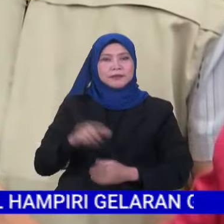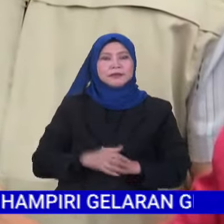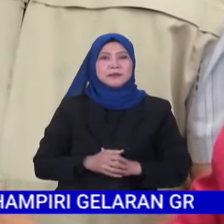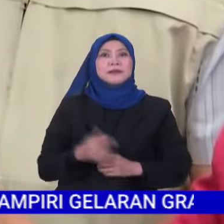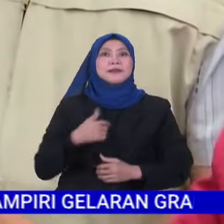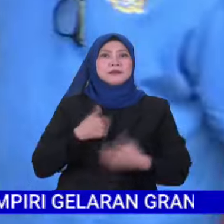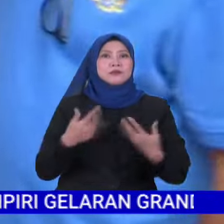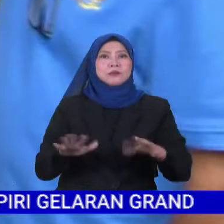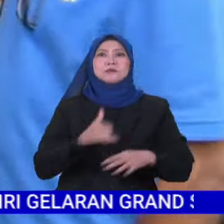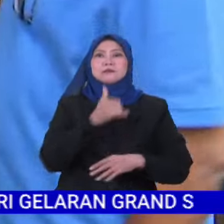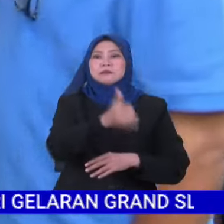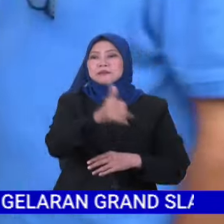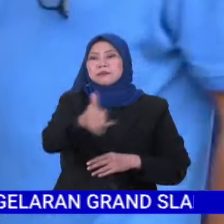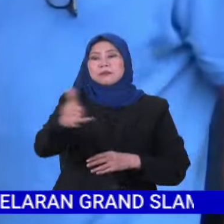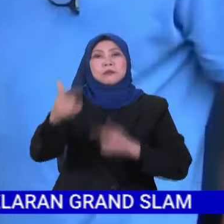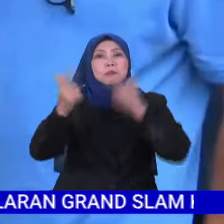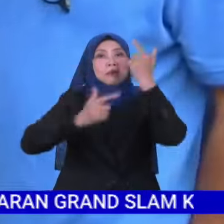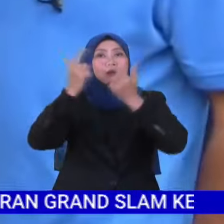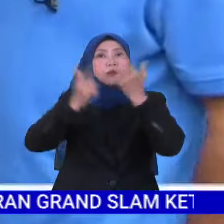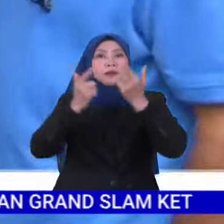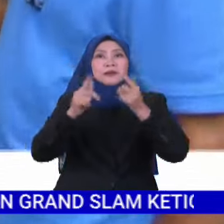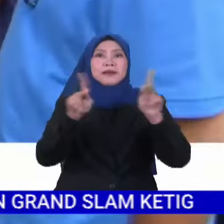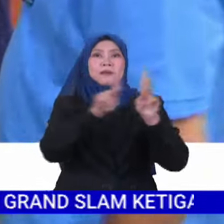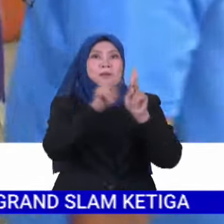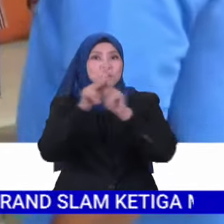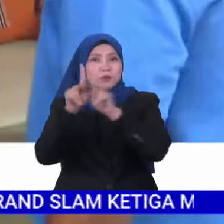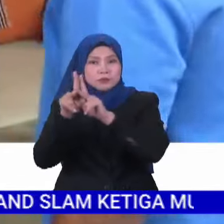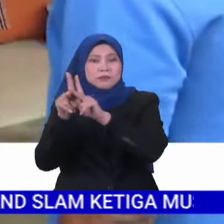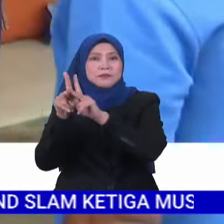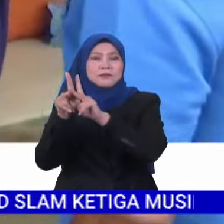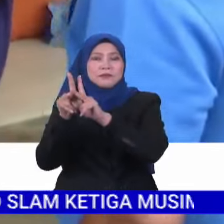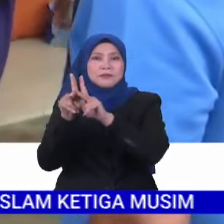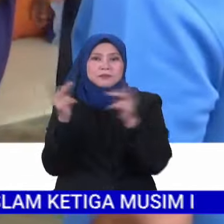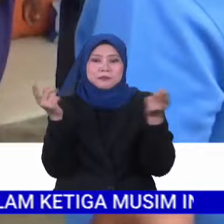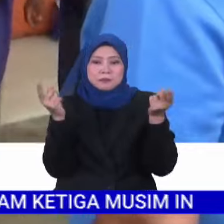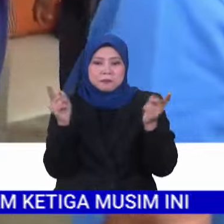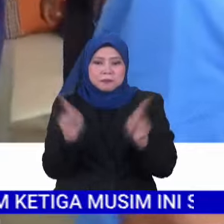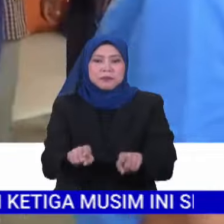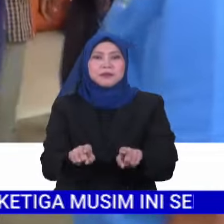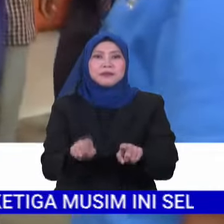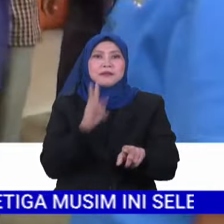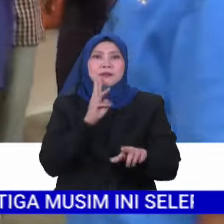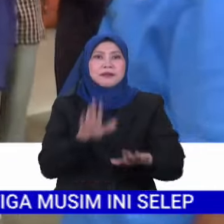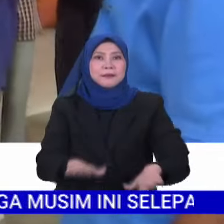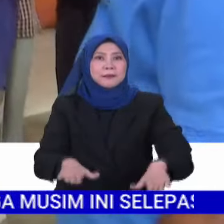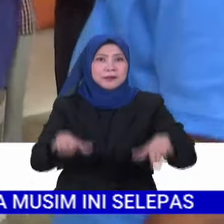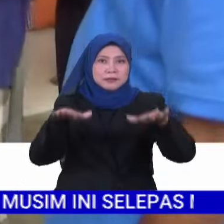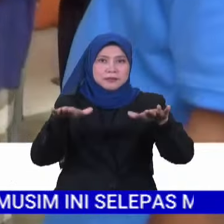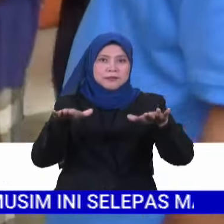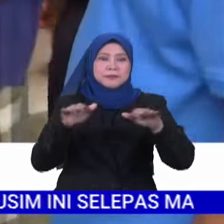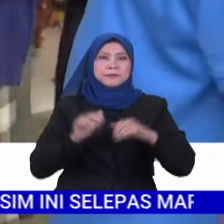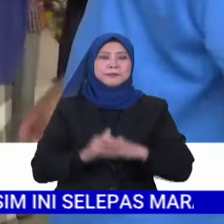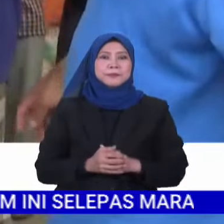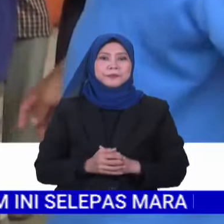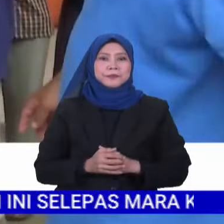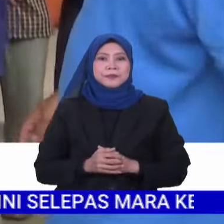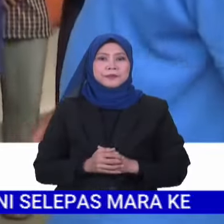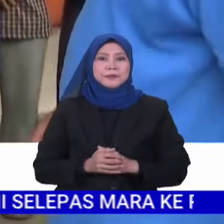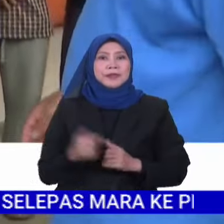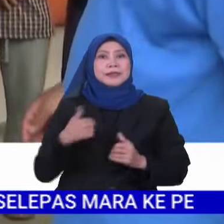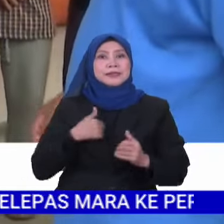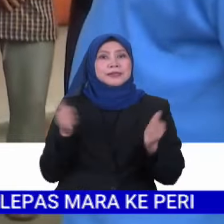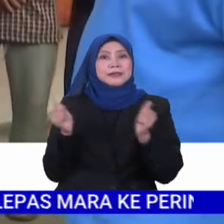melawat ke beberapa kampung yang eh dilanda banjir saya